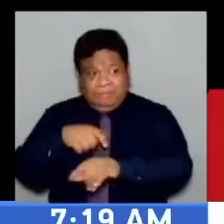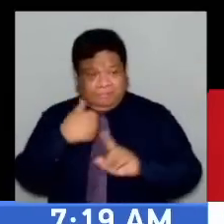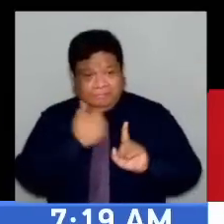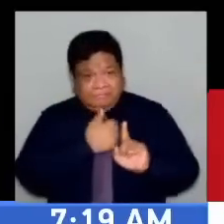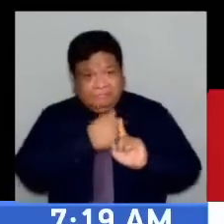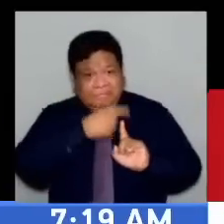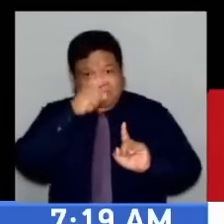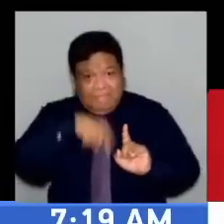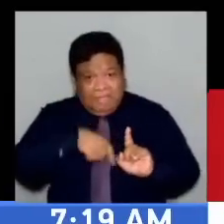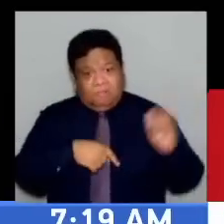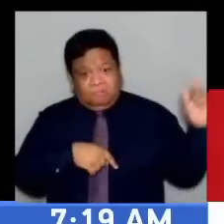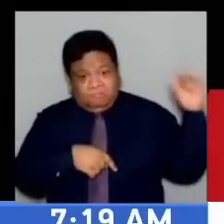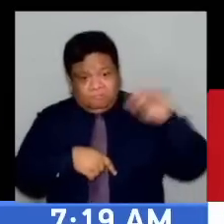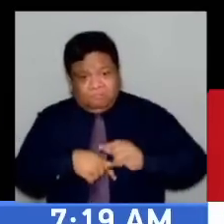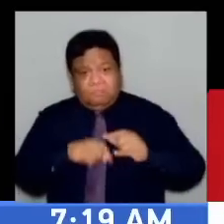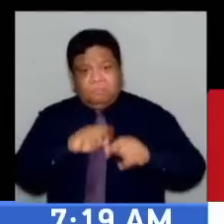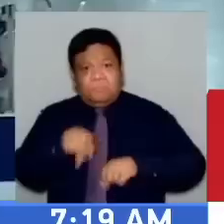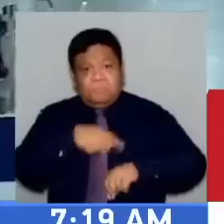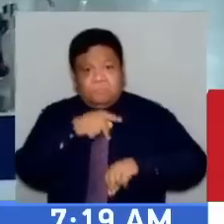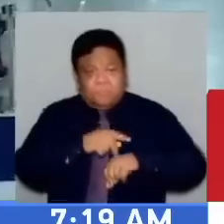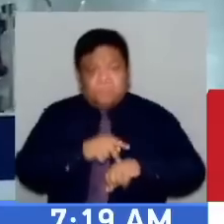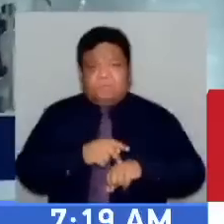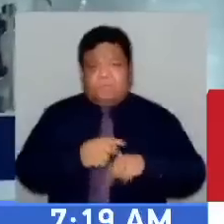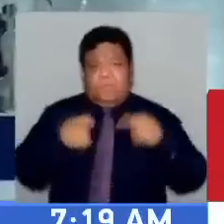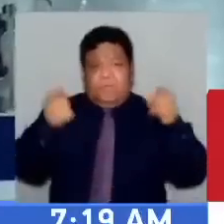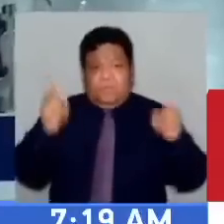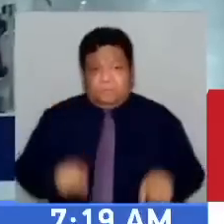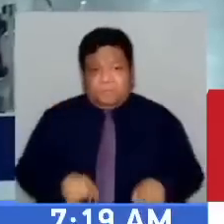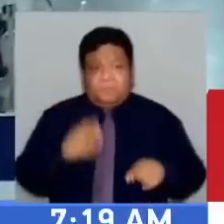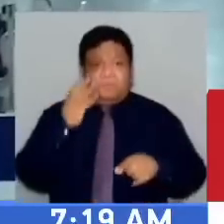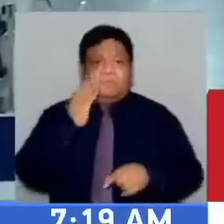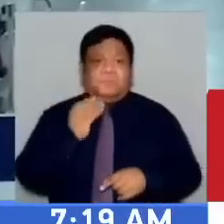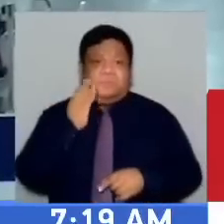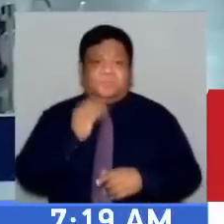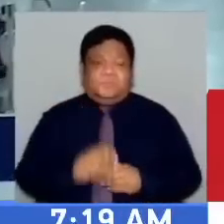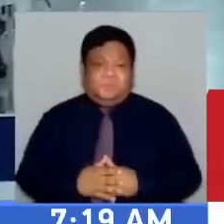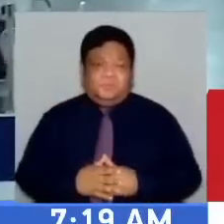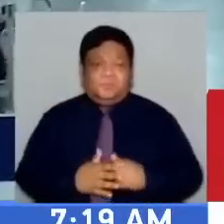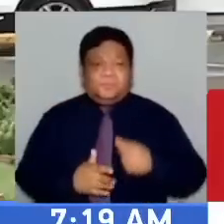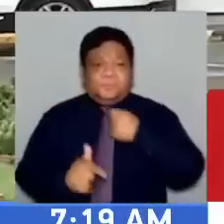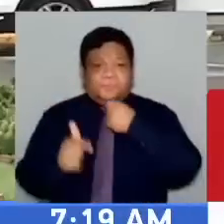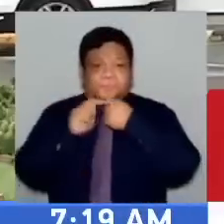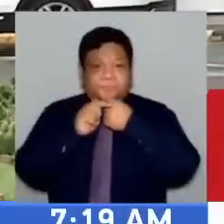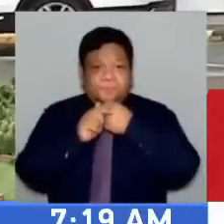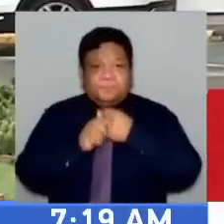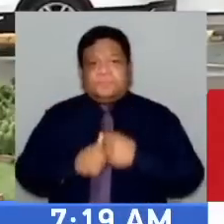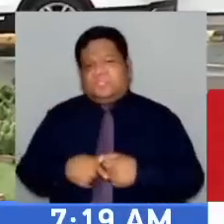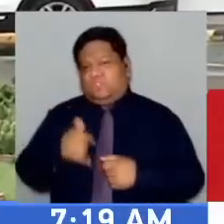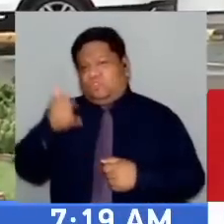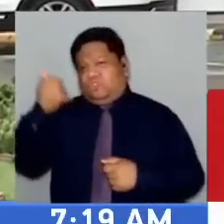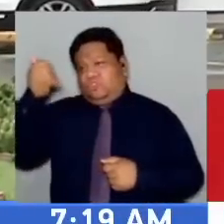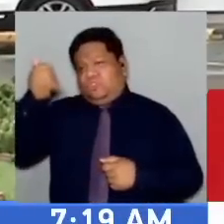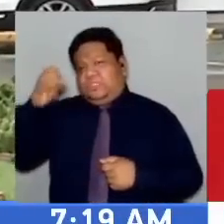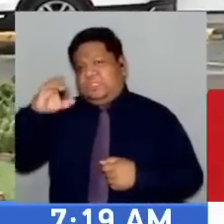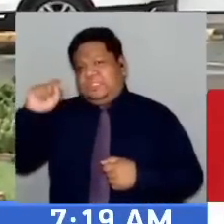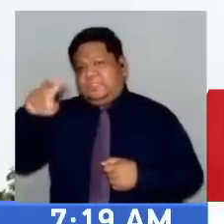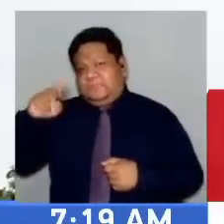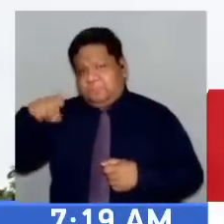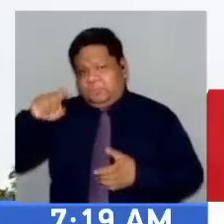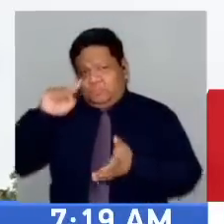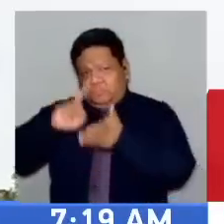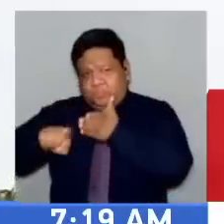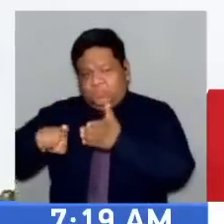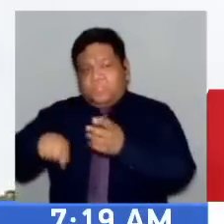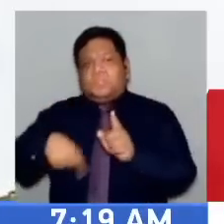At ganito pa ang naging karanasan. Bukod sa dapat i-check ang CCTV footage ng airport, ani po, pinagpapasa niya ng report